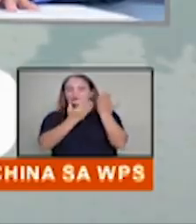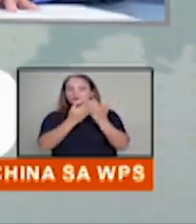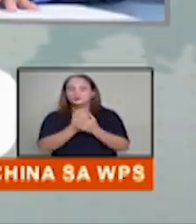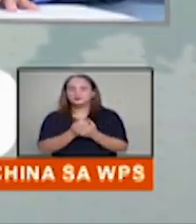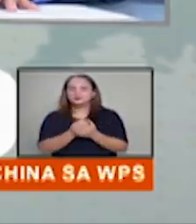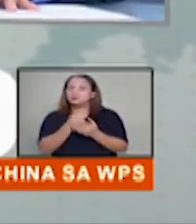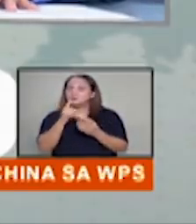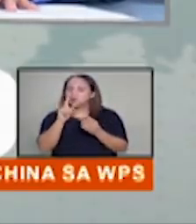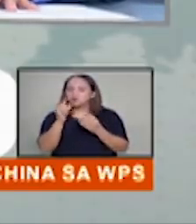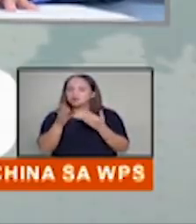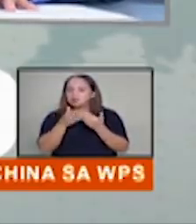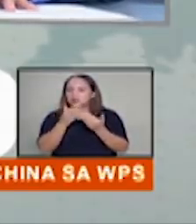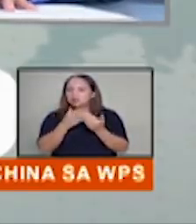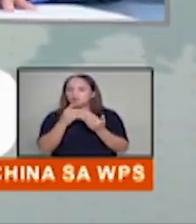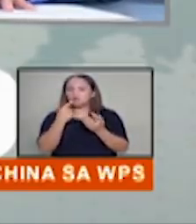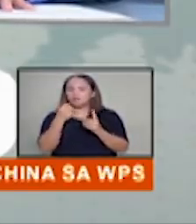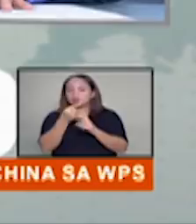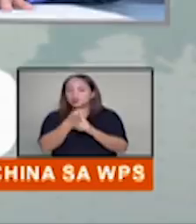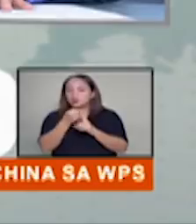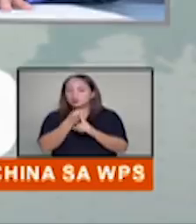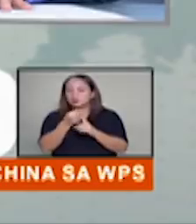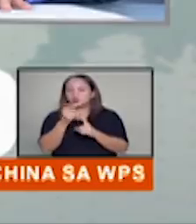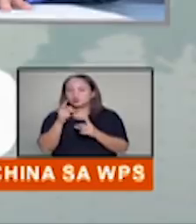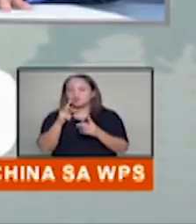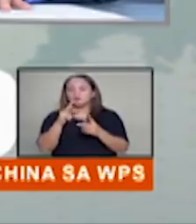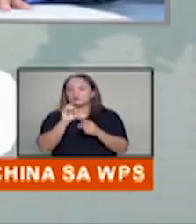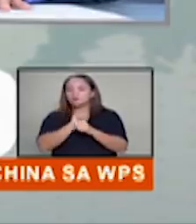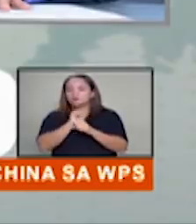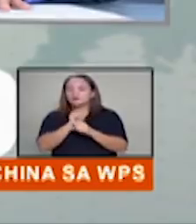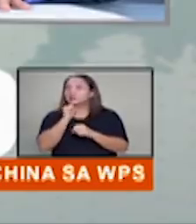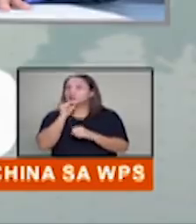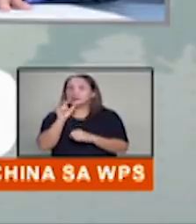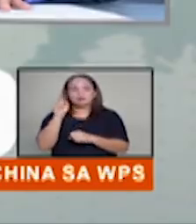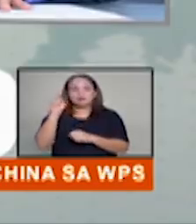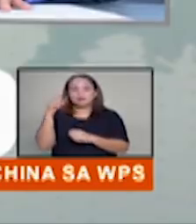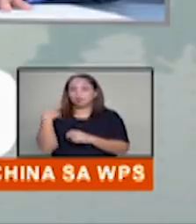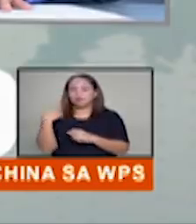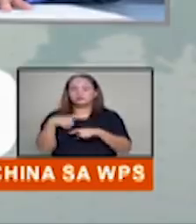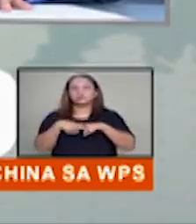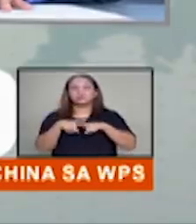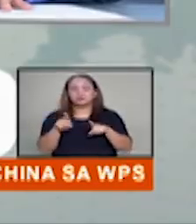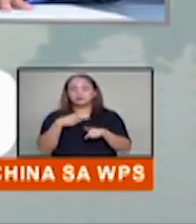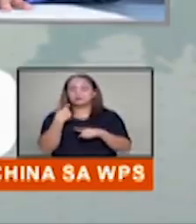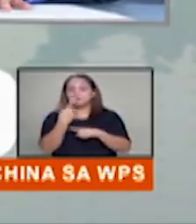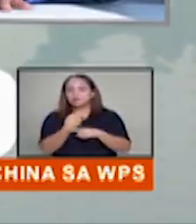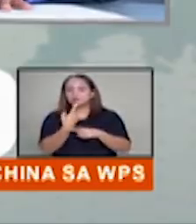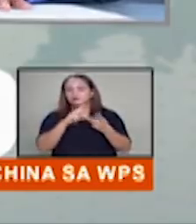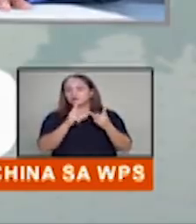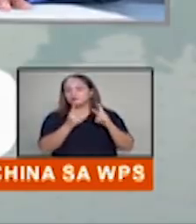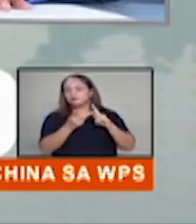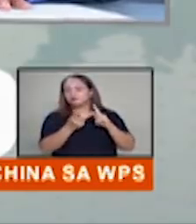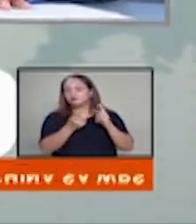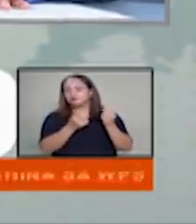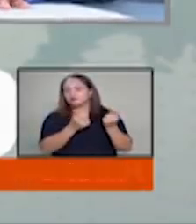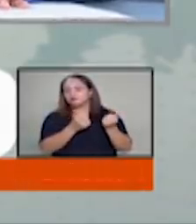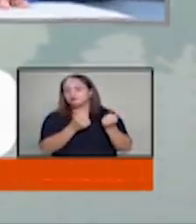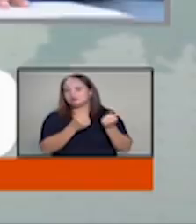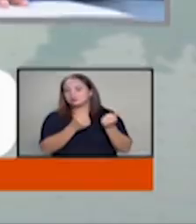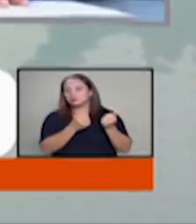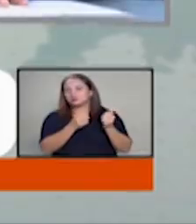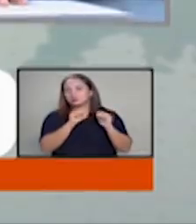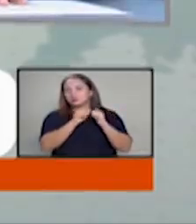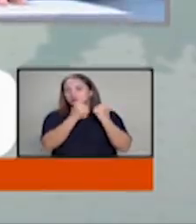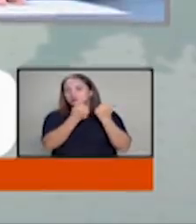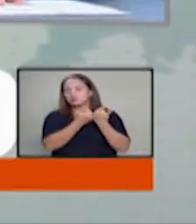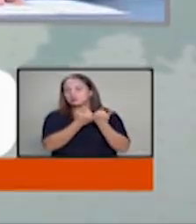Madali-dali po to kasi ang nagmamalupit dito sa ating worker, hindi po yung amo niya, kundi yung counterpart. Okay po. Ng agency.